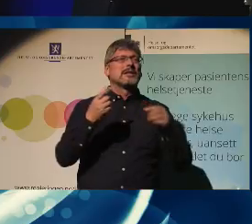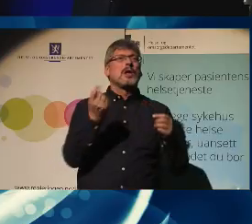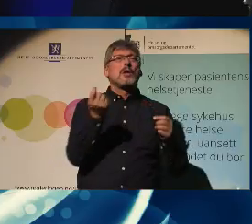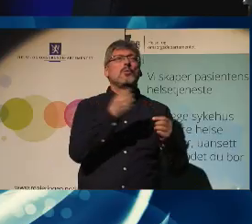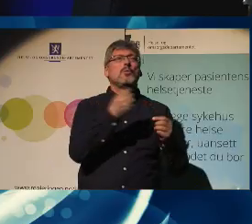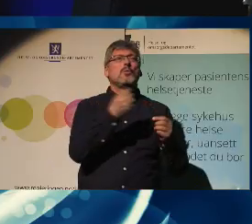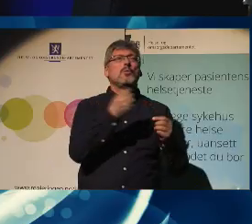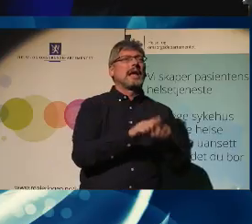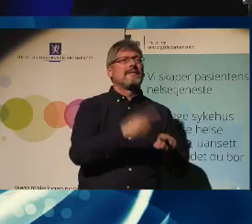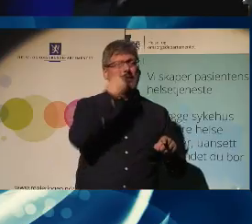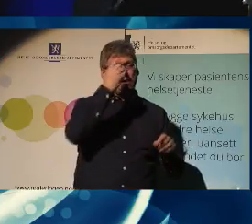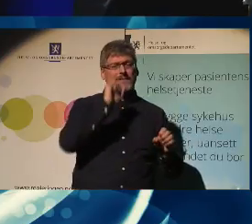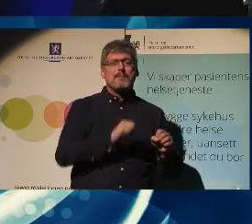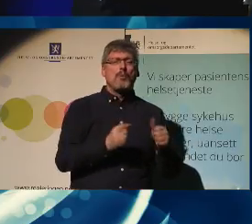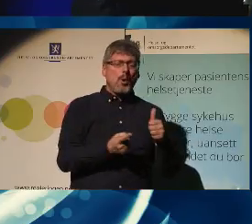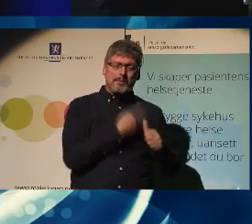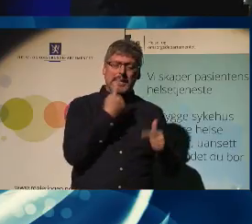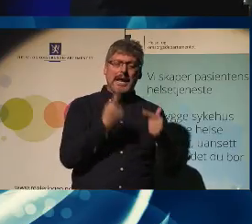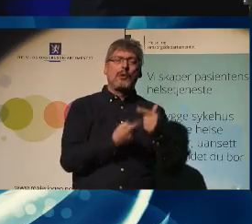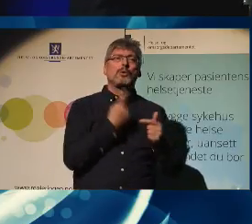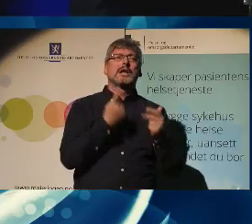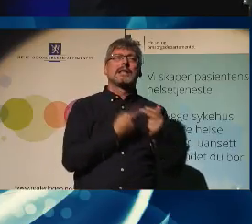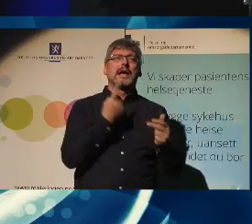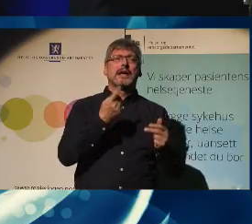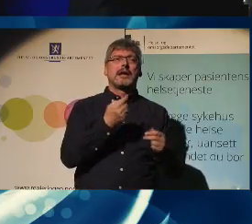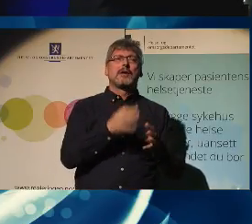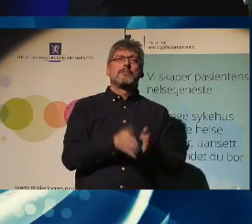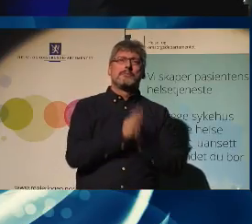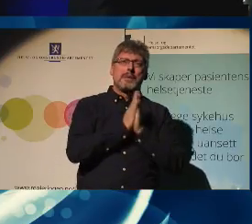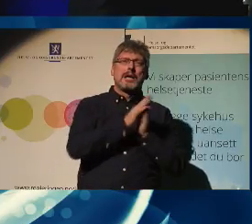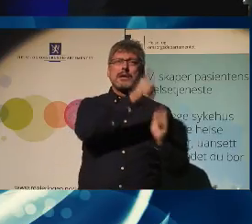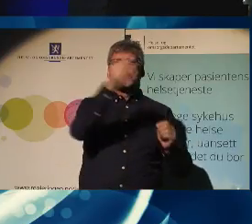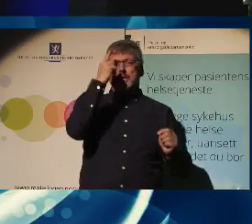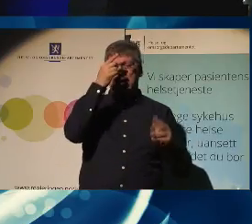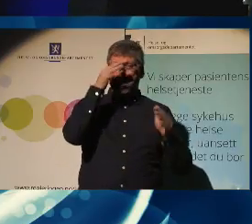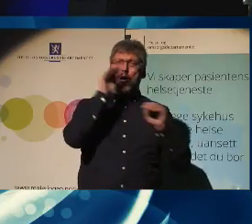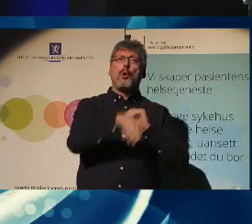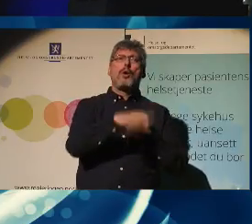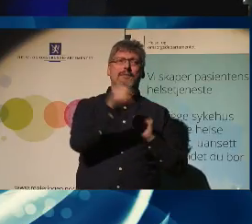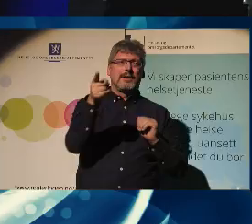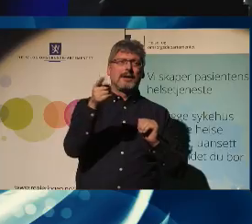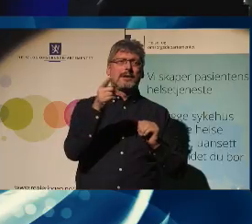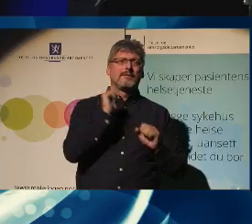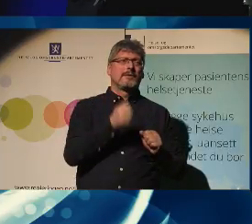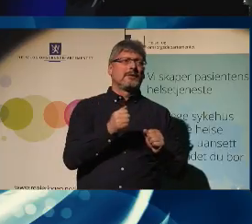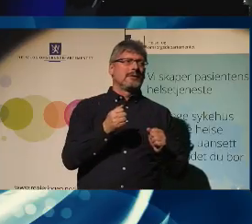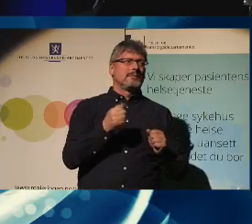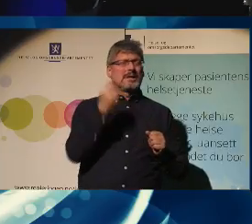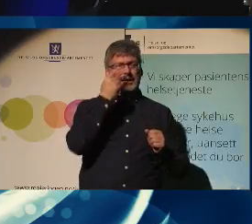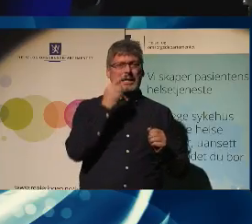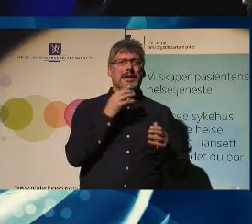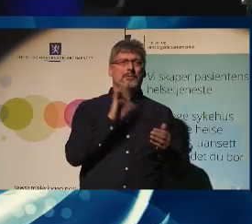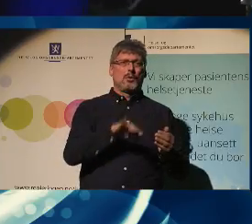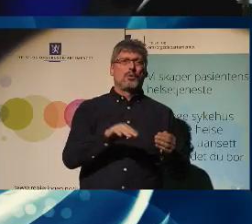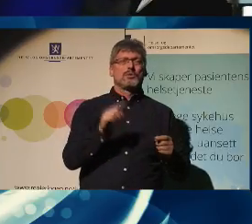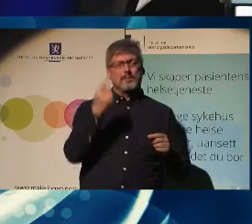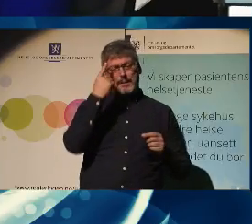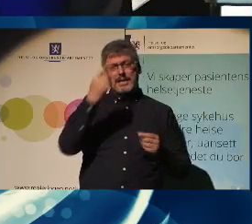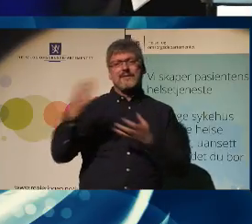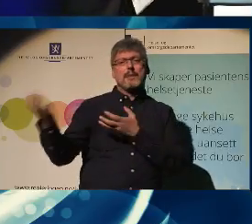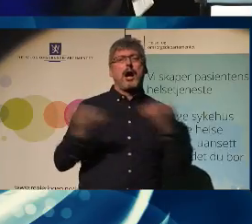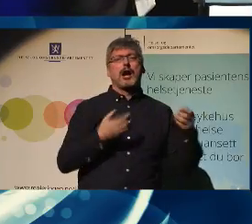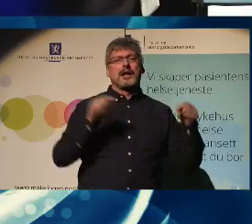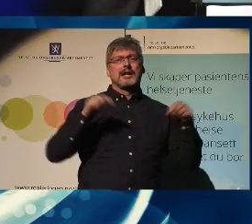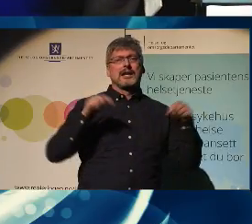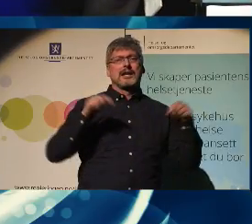som jeg ber dere tenke gjennom hvordan vi håndterer i helsetjenesten, og hvor jeg mener det er mangler i dag. Det